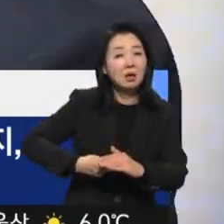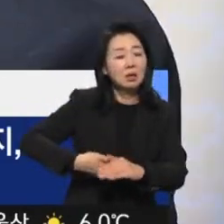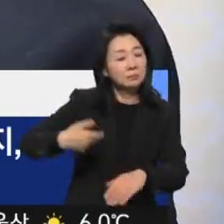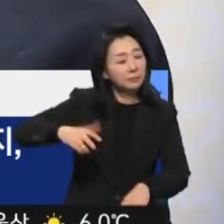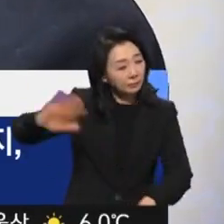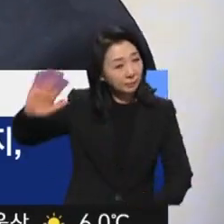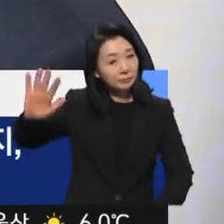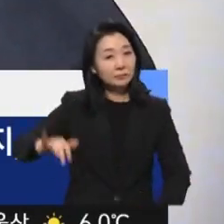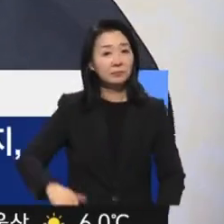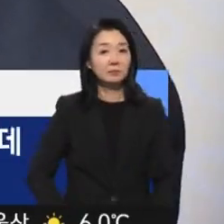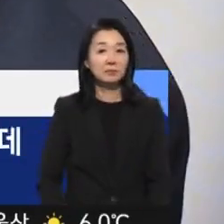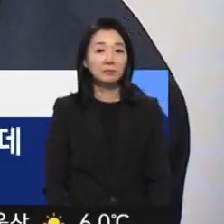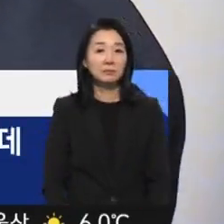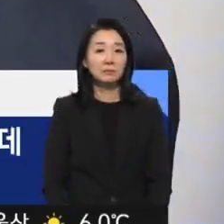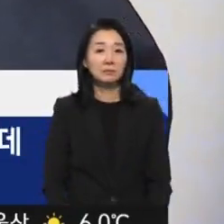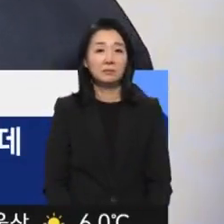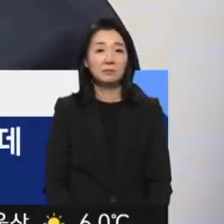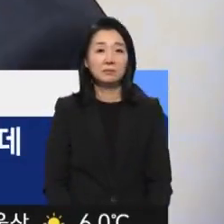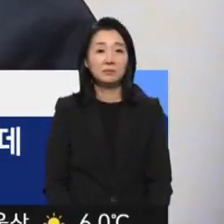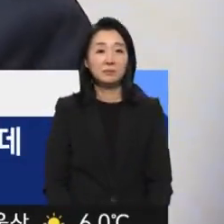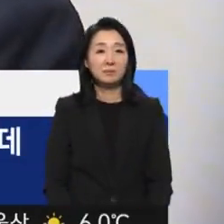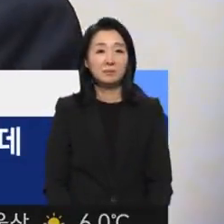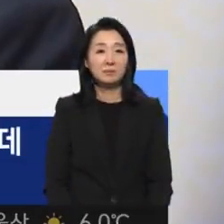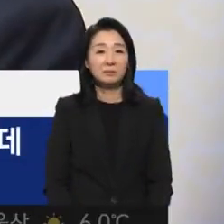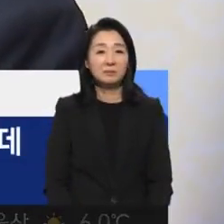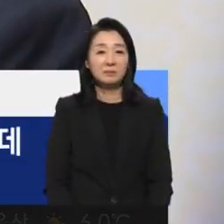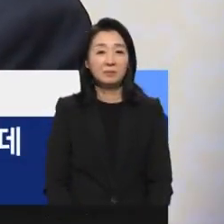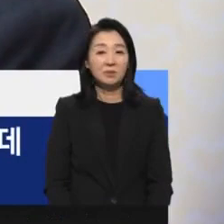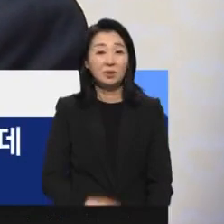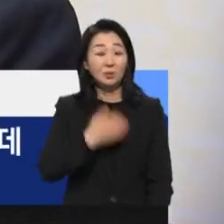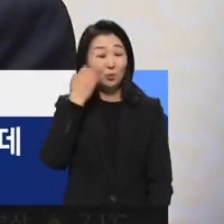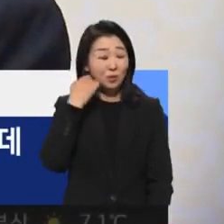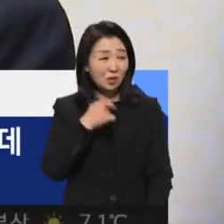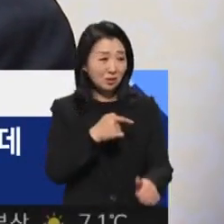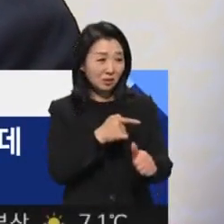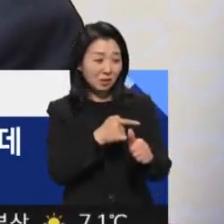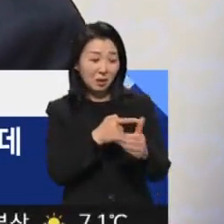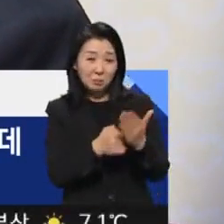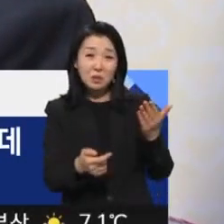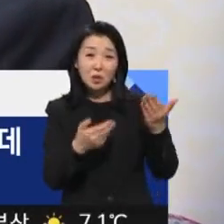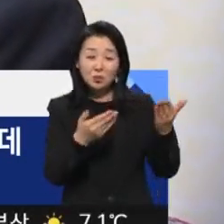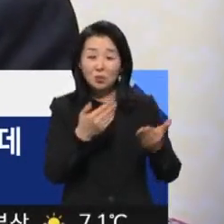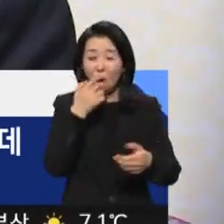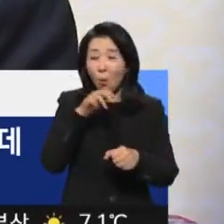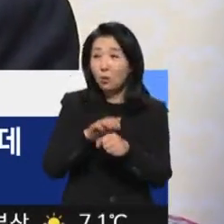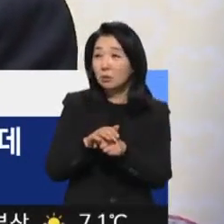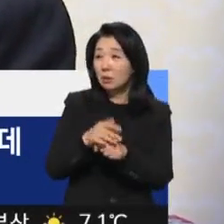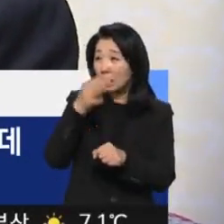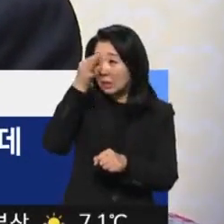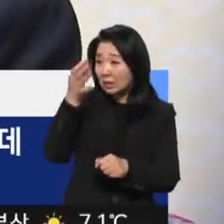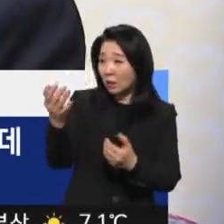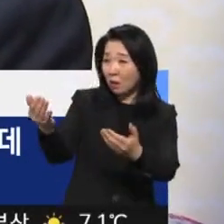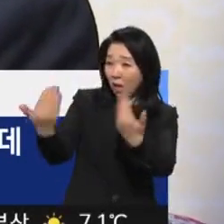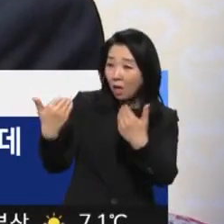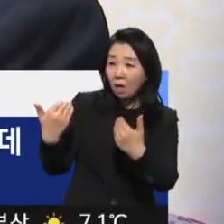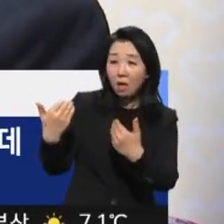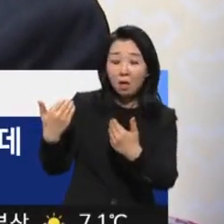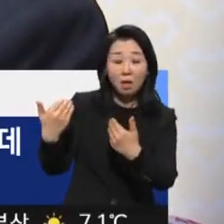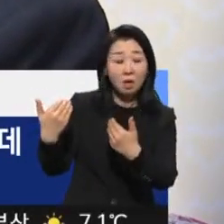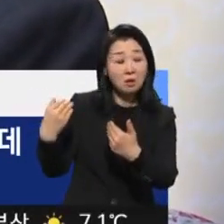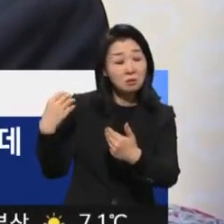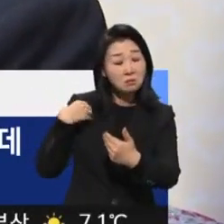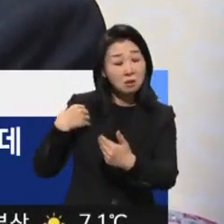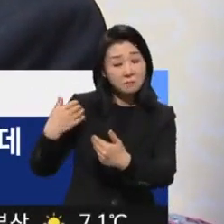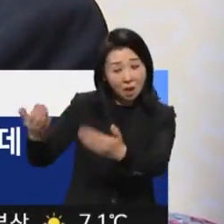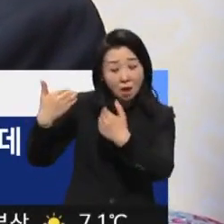받아요? 근데 어쨌든 이게 누구한테 피해를 입고 억울해서 사과하고 책임져라 그러는데